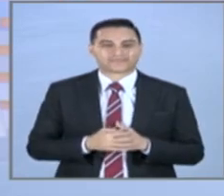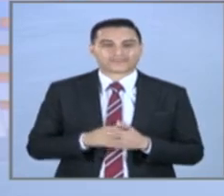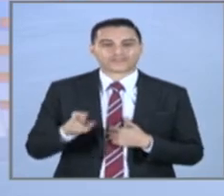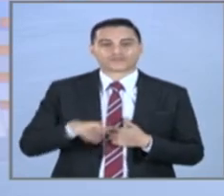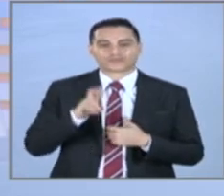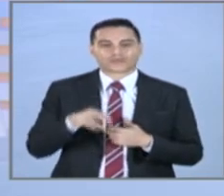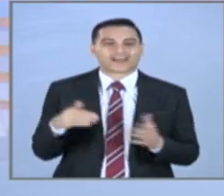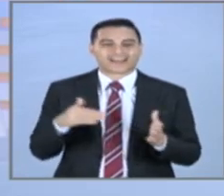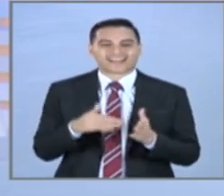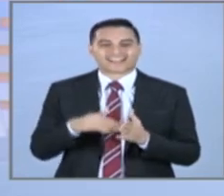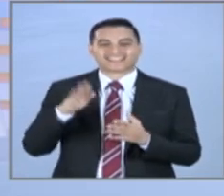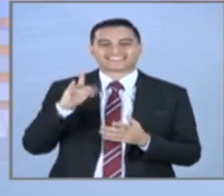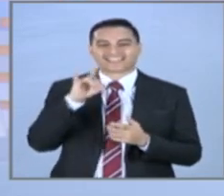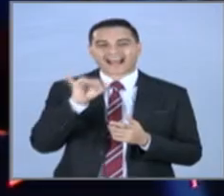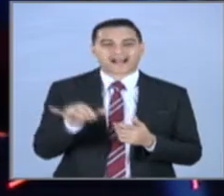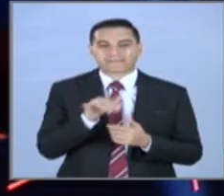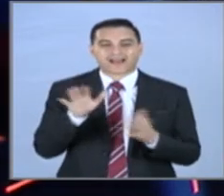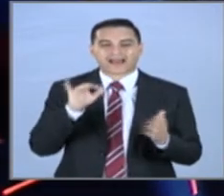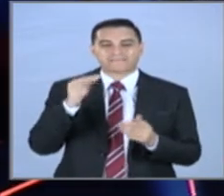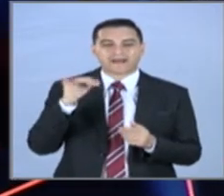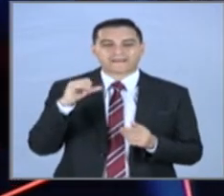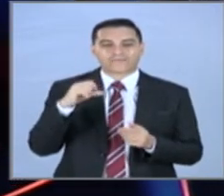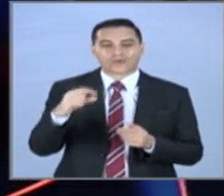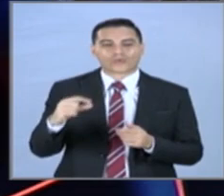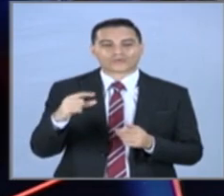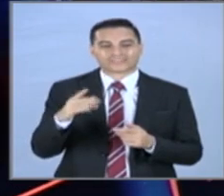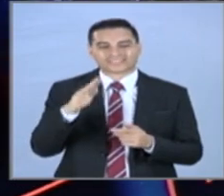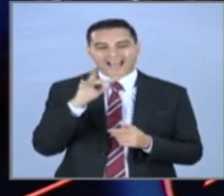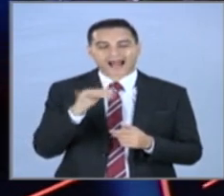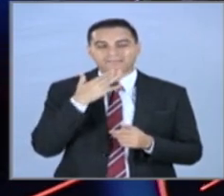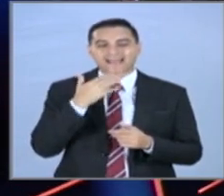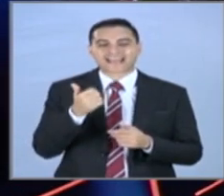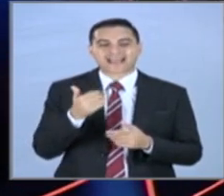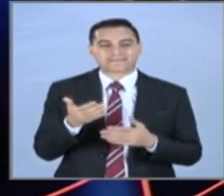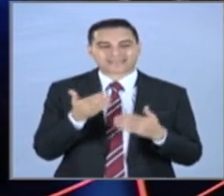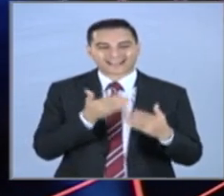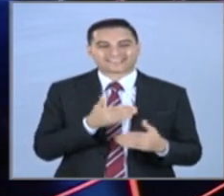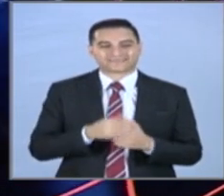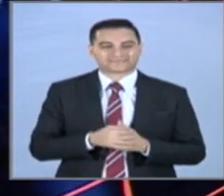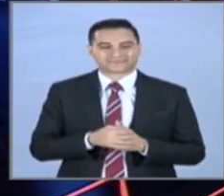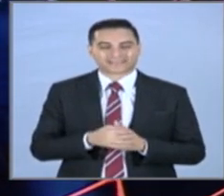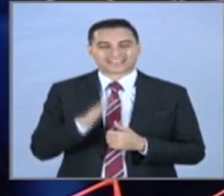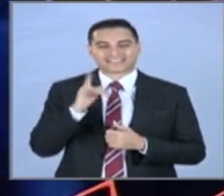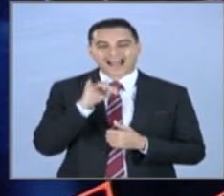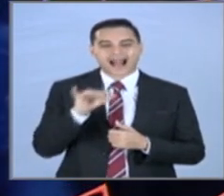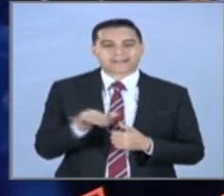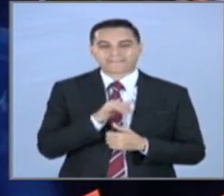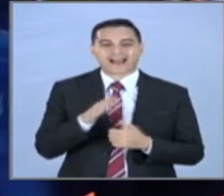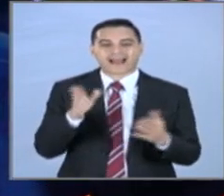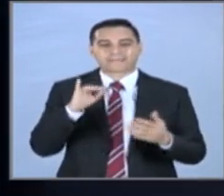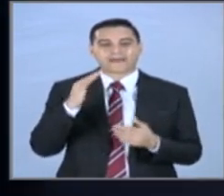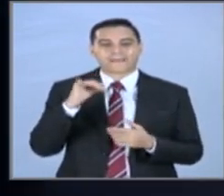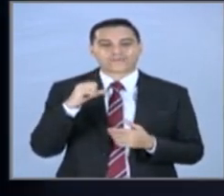سؤال الأخير سلمى محمود. يا جميلة يا سلمى يا محمود يا جميلة. سلمى محمود